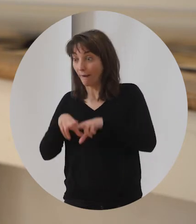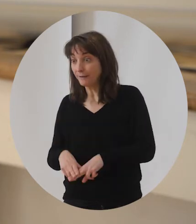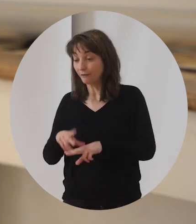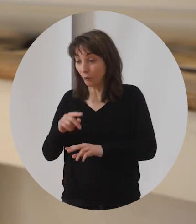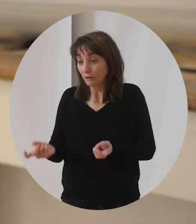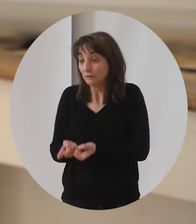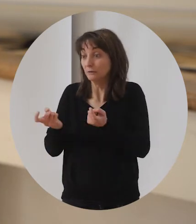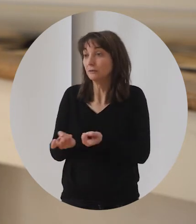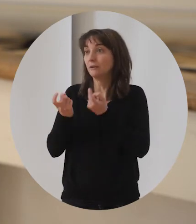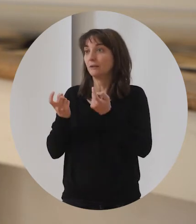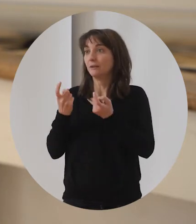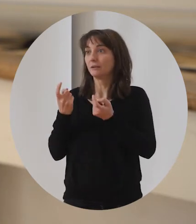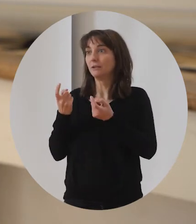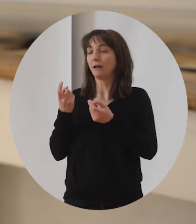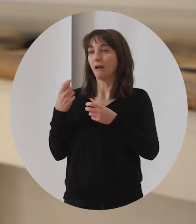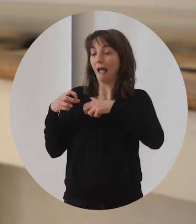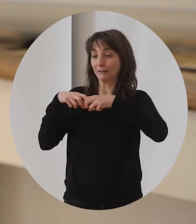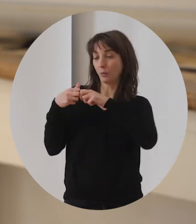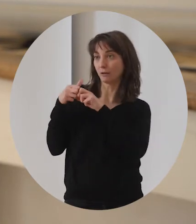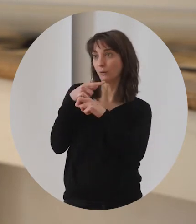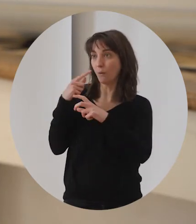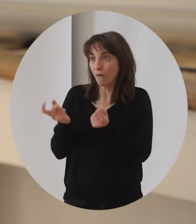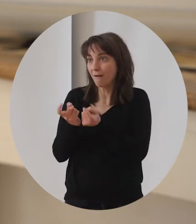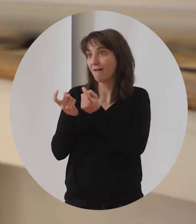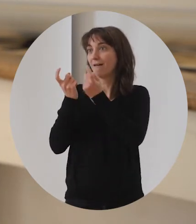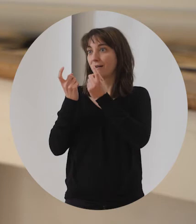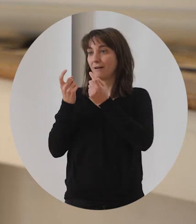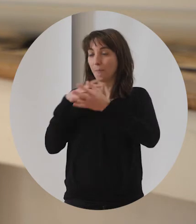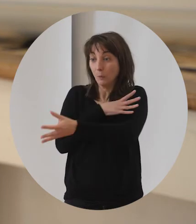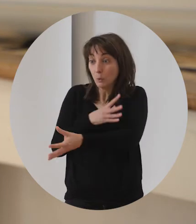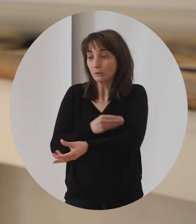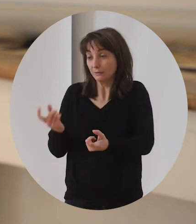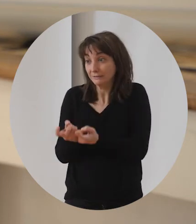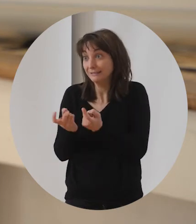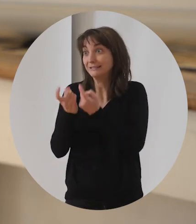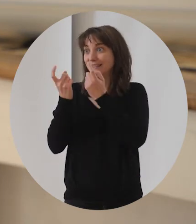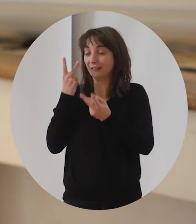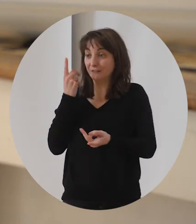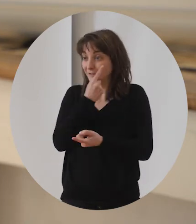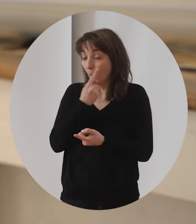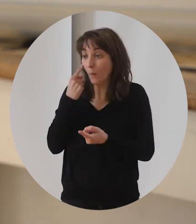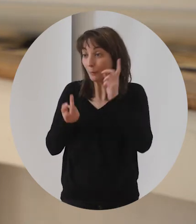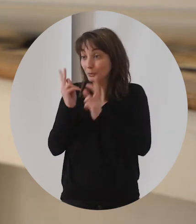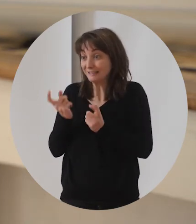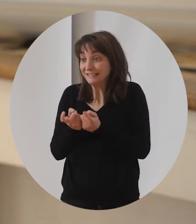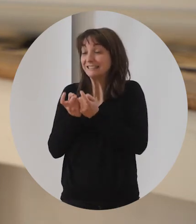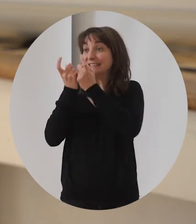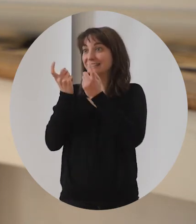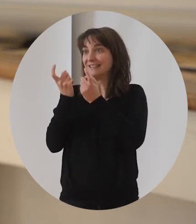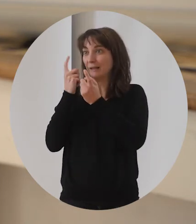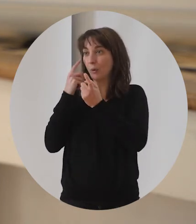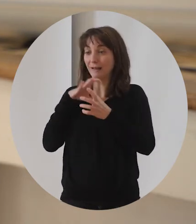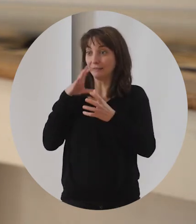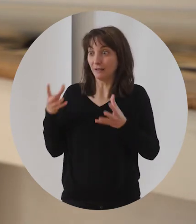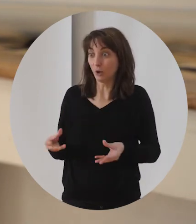c'est-à-dire les récepteurs articulaires, les récepteurs musculaires, la vision, voilà. C'est pour essayer de rassembler